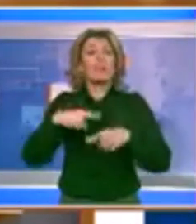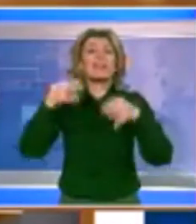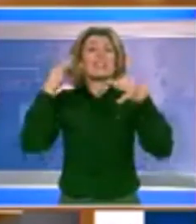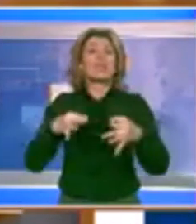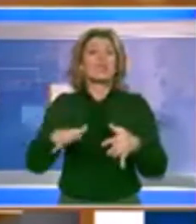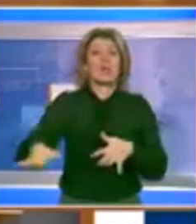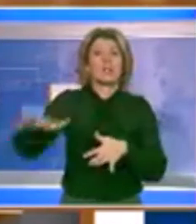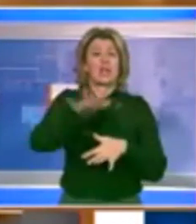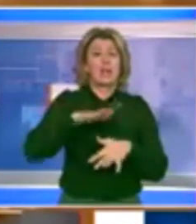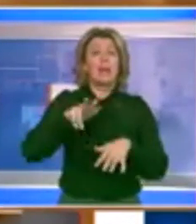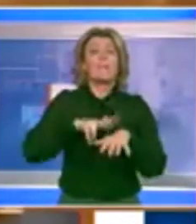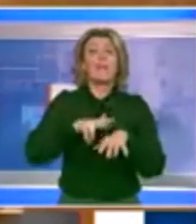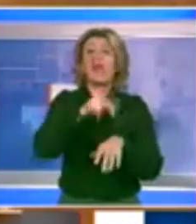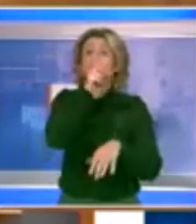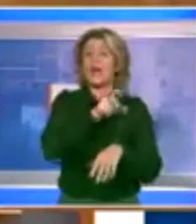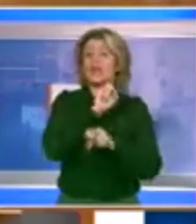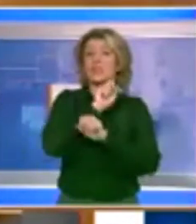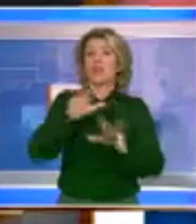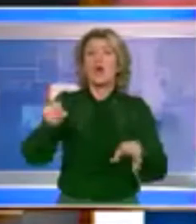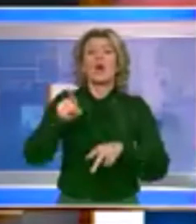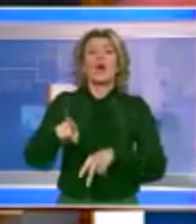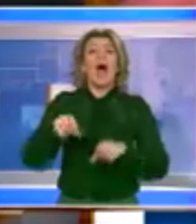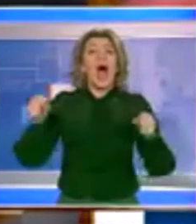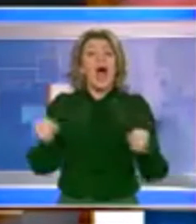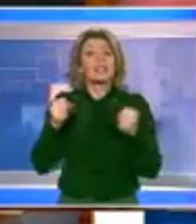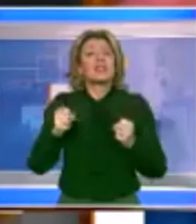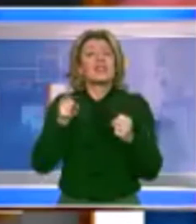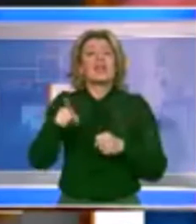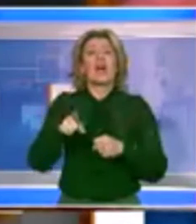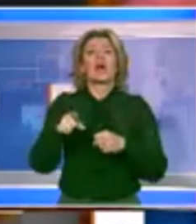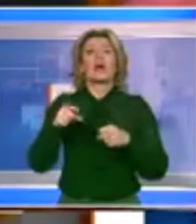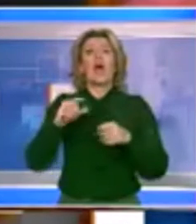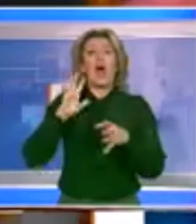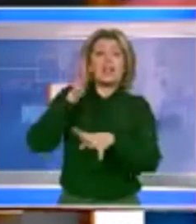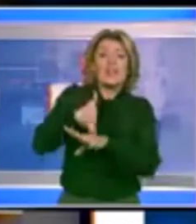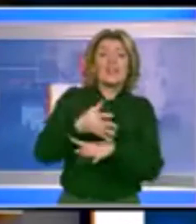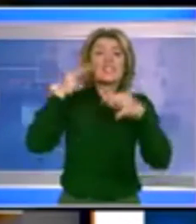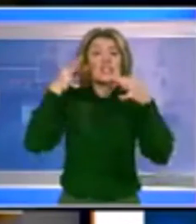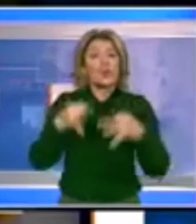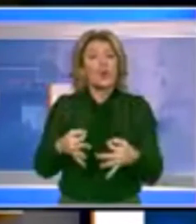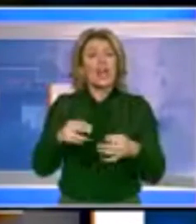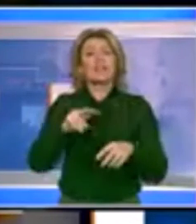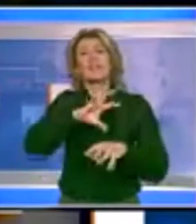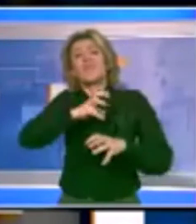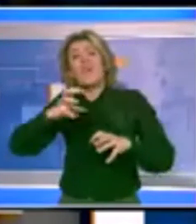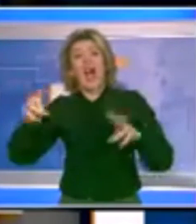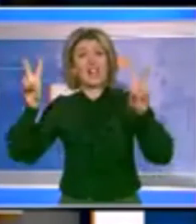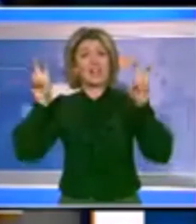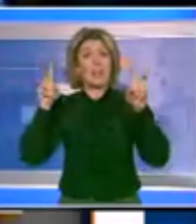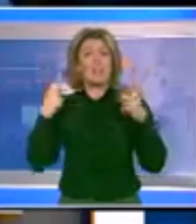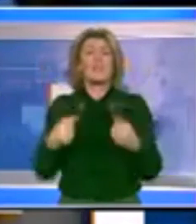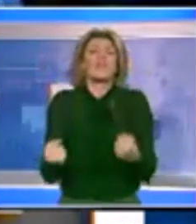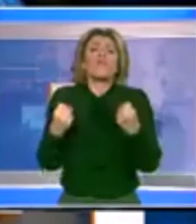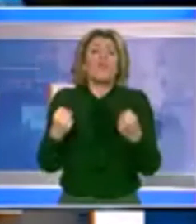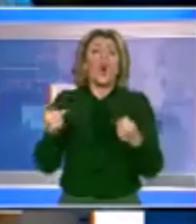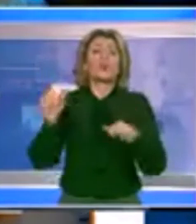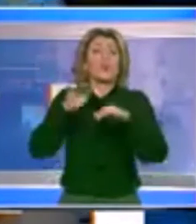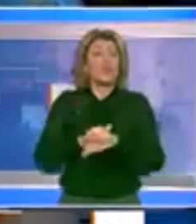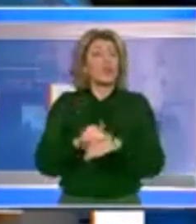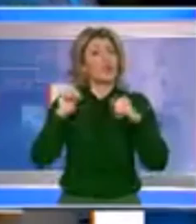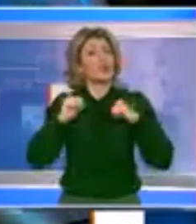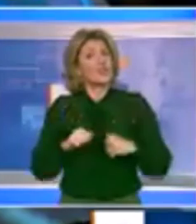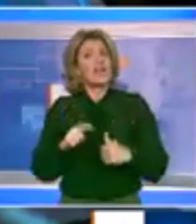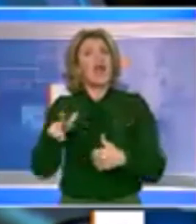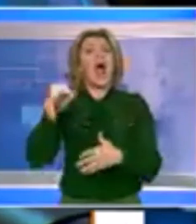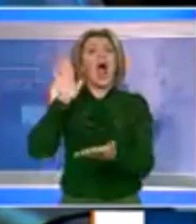il prefetto annunciato l'attivazione di pacchi di sicurezza con i comuni su vari temi per rafforzare il sistema di protezione civile con l'adeguamento